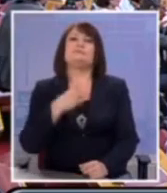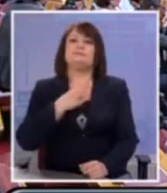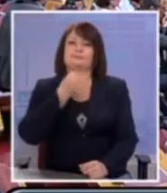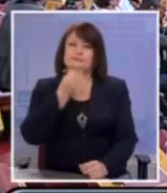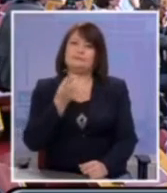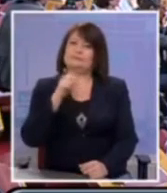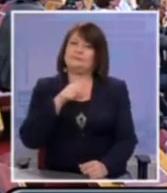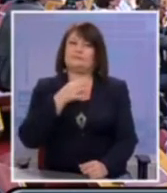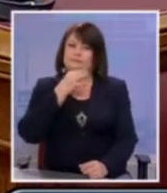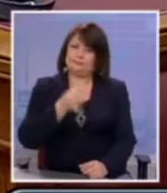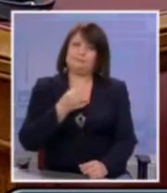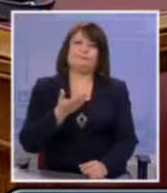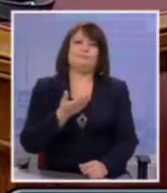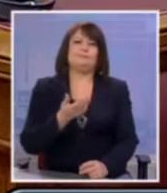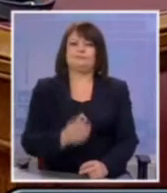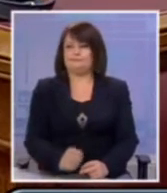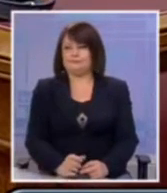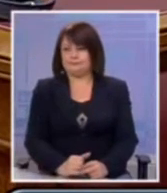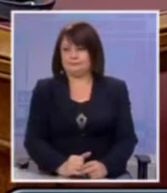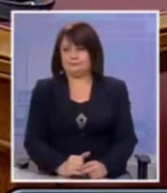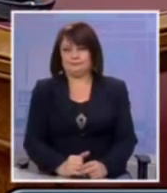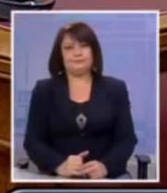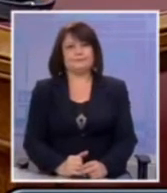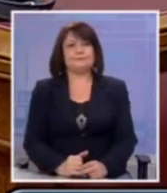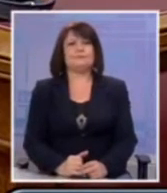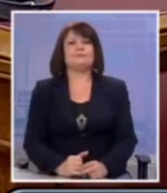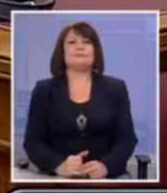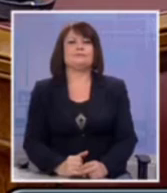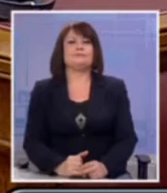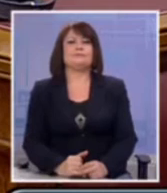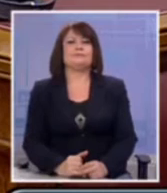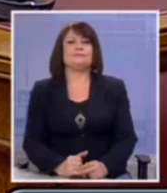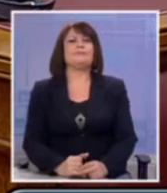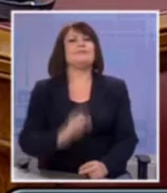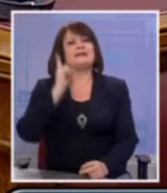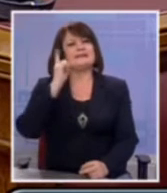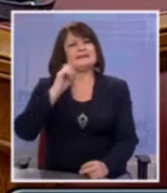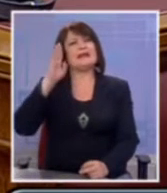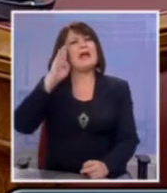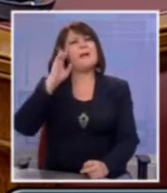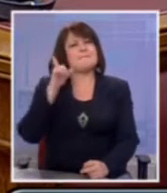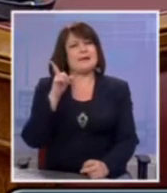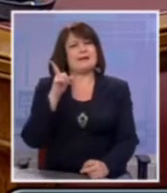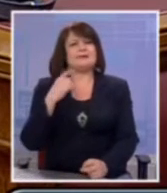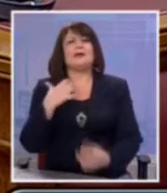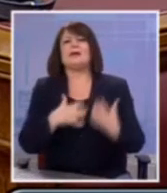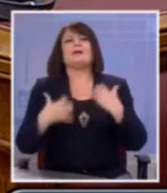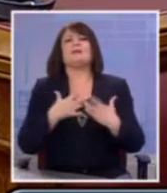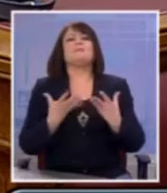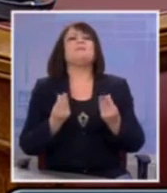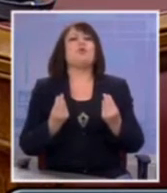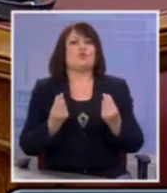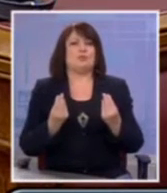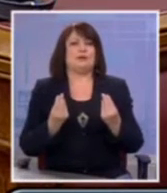πω και μια άλλη μαρτυρία, να καταθέσω και μια άλλη μαρτυρία. Ξέρετε, οι Αμερικανοί ανησυχούσαν πάρα πολύ για τη